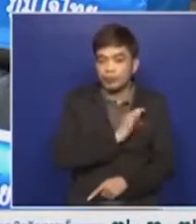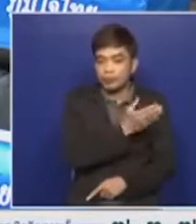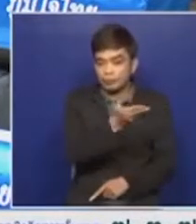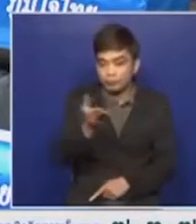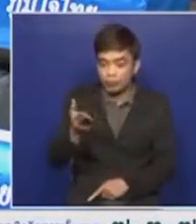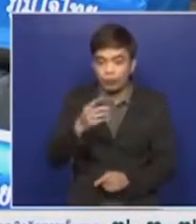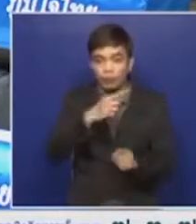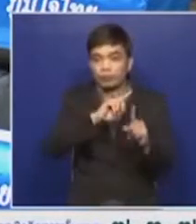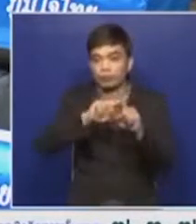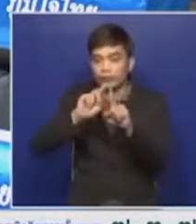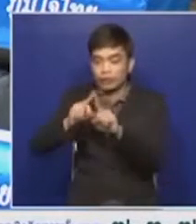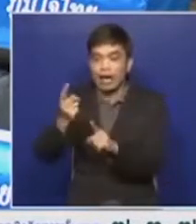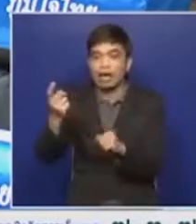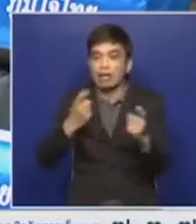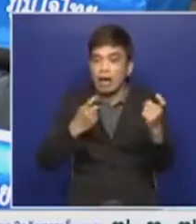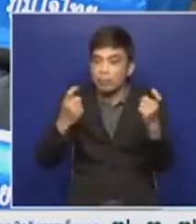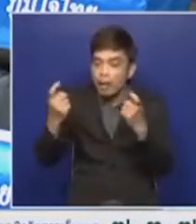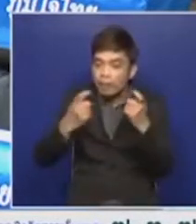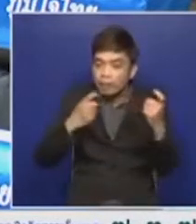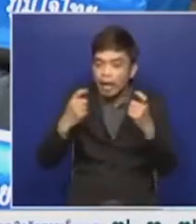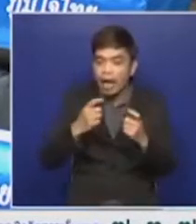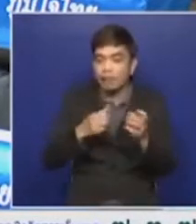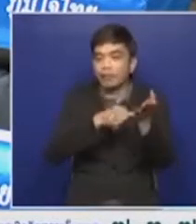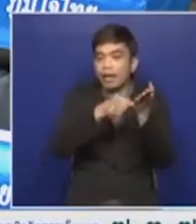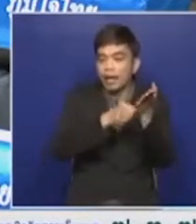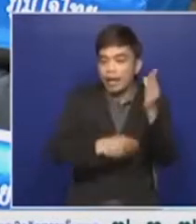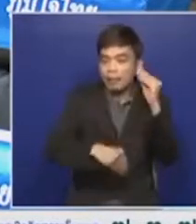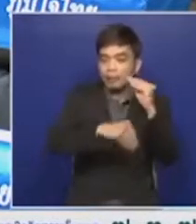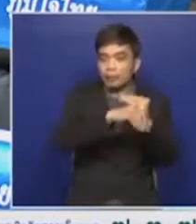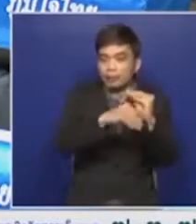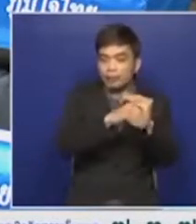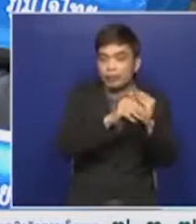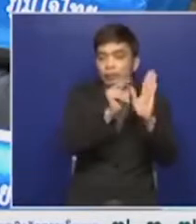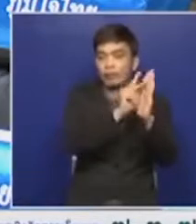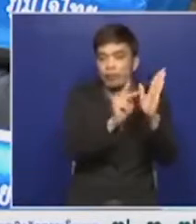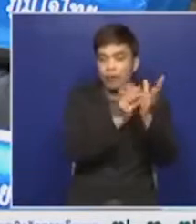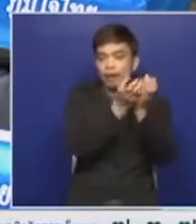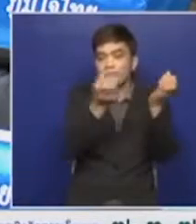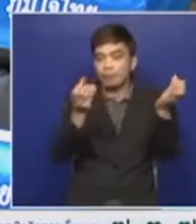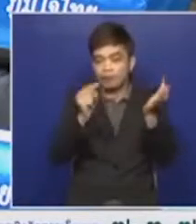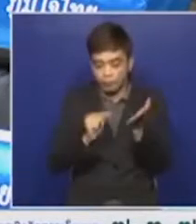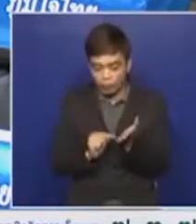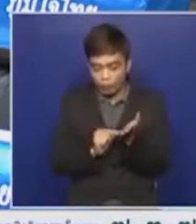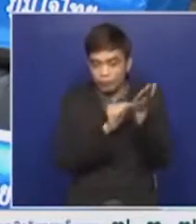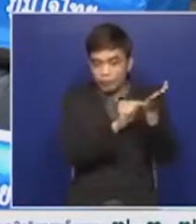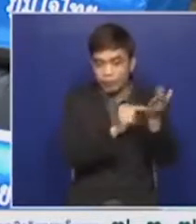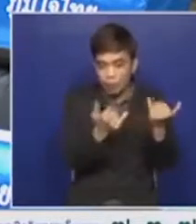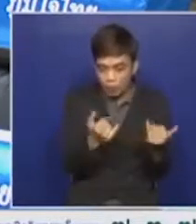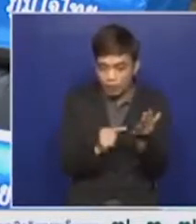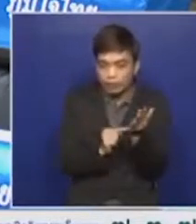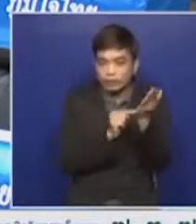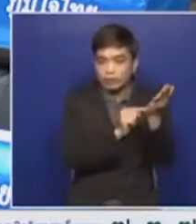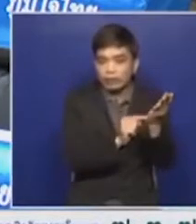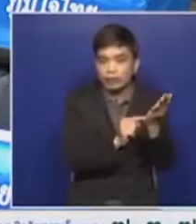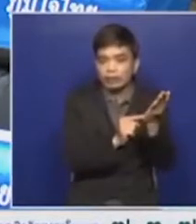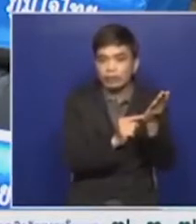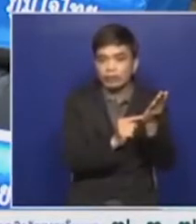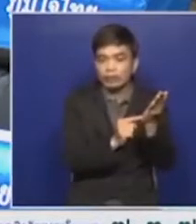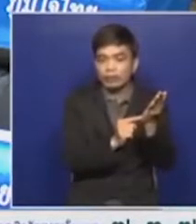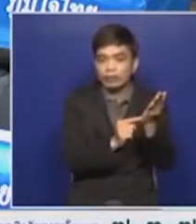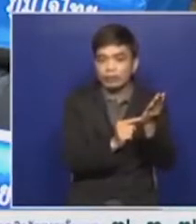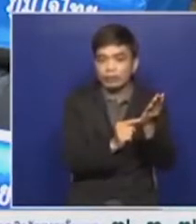คนตั้งคำถามต่อการแก้ไขเพิ่มเติมและจำนวนทั้งหมดที่เสนอเข้ามาในวาระนี้ว่าสุดท้าย